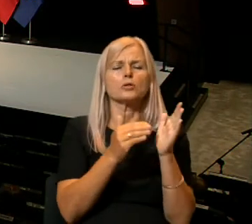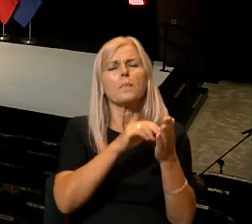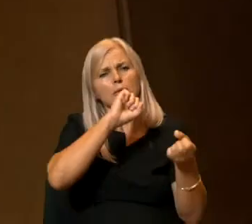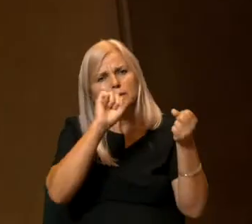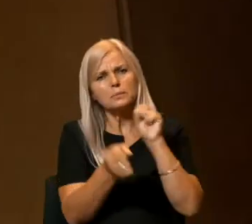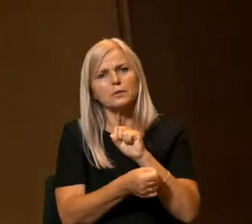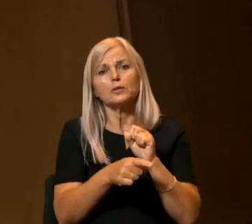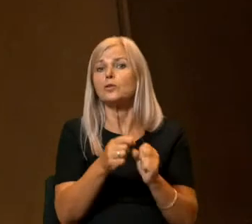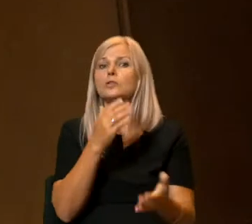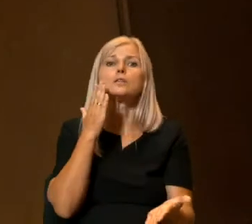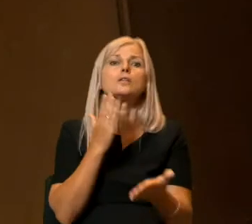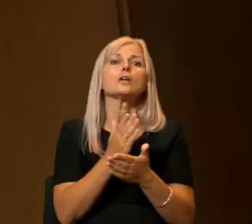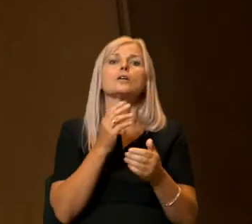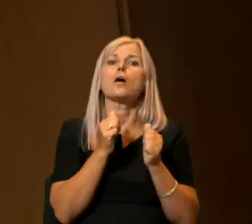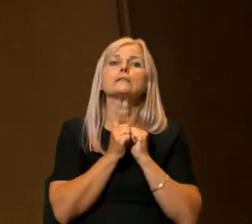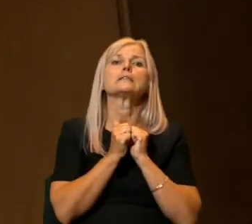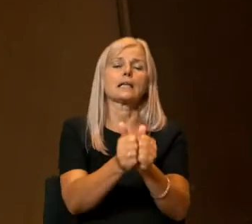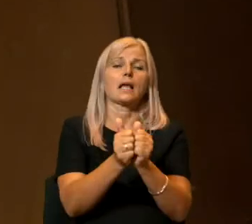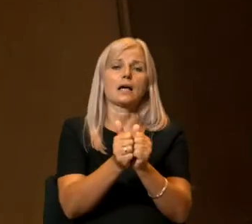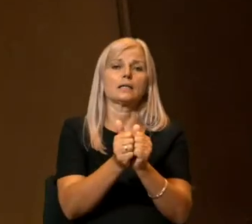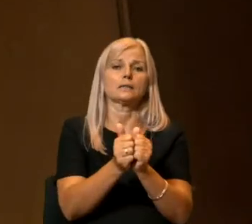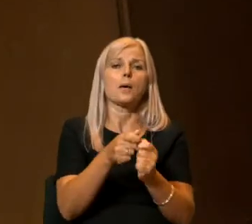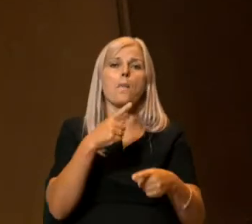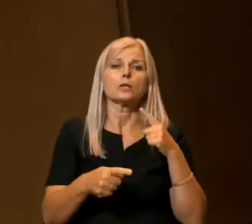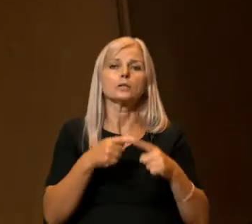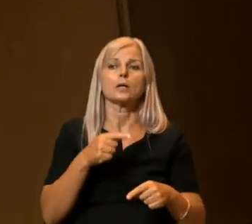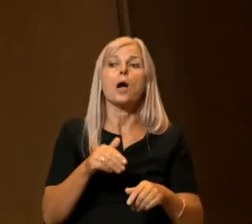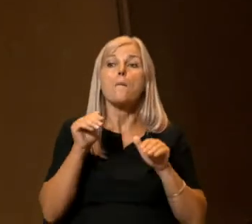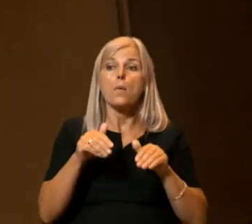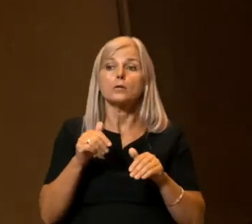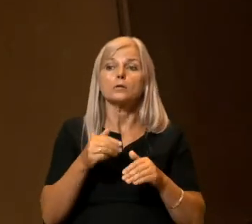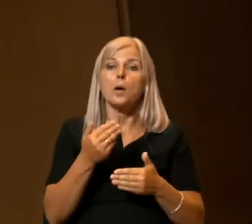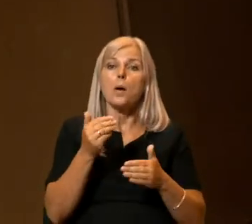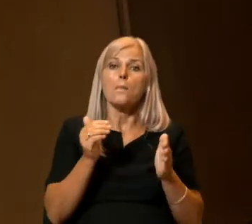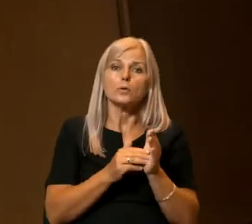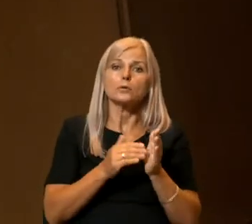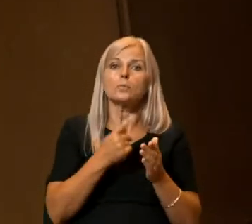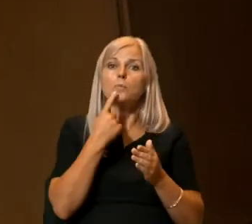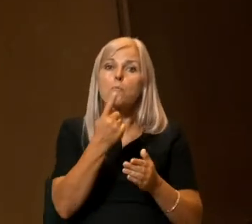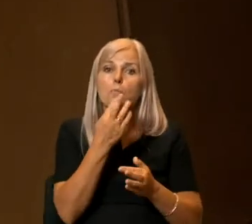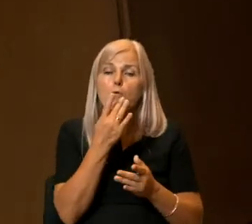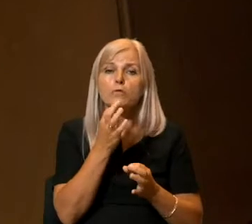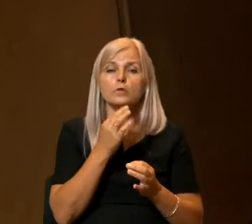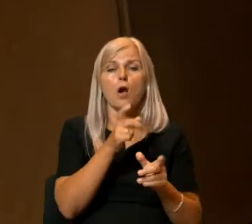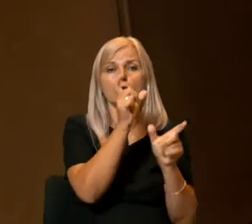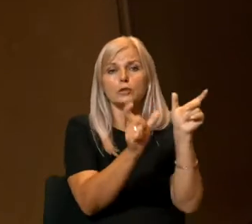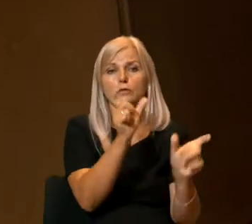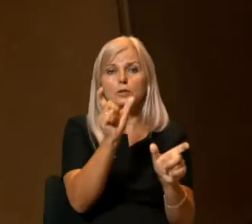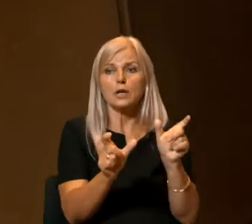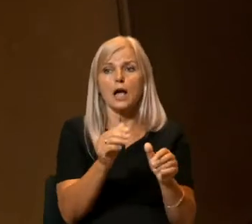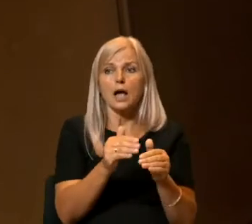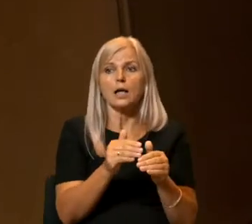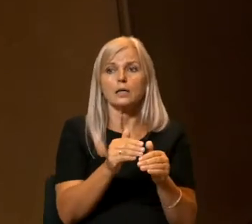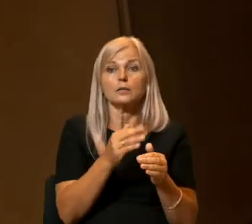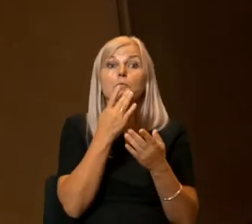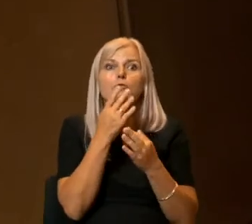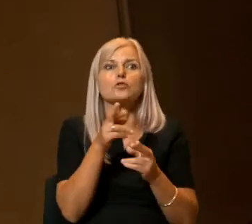jest tylko zadanie polityków, też nas, obywateli. Może powinniśmy właśnie podkreślać naszą indywidualność, ale nie traktować różnicy